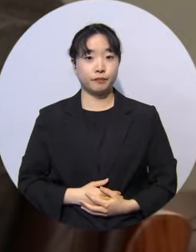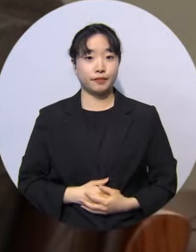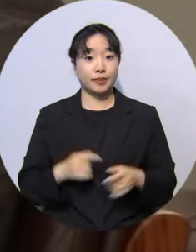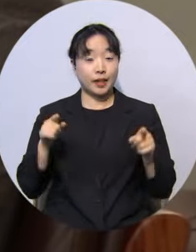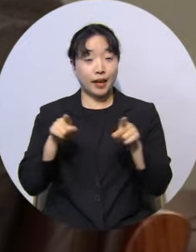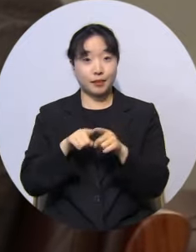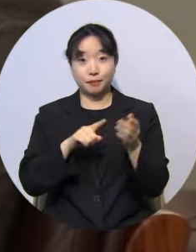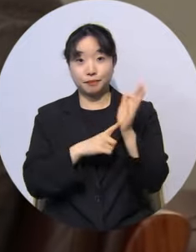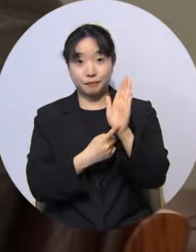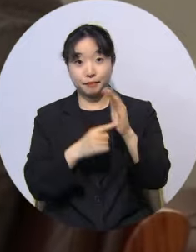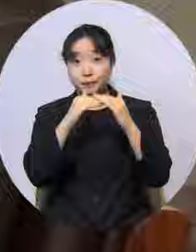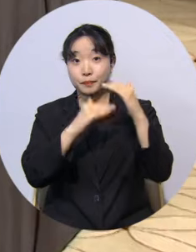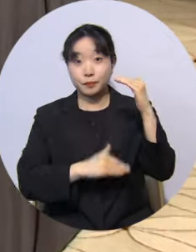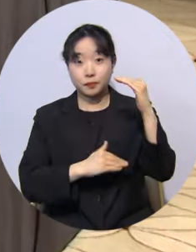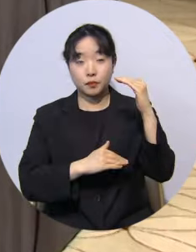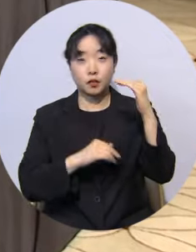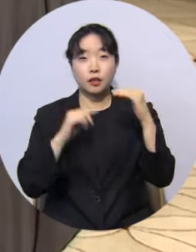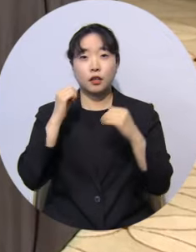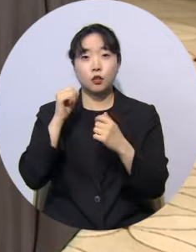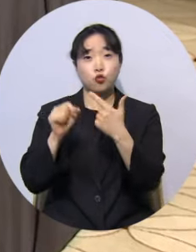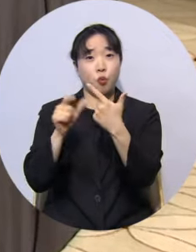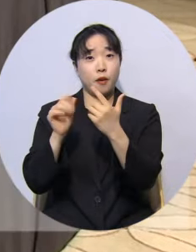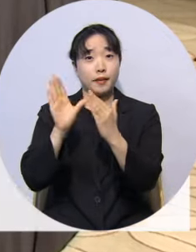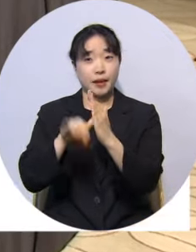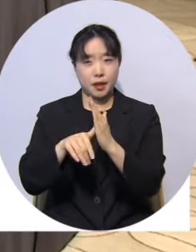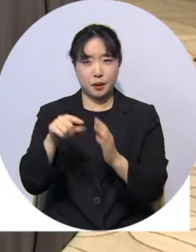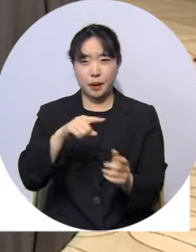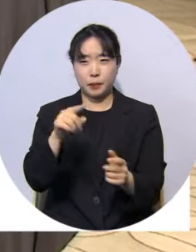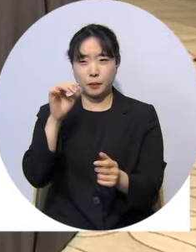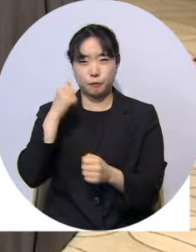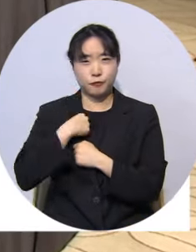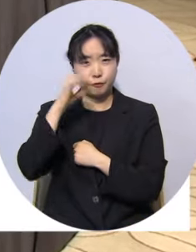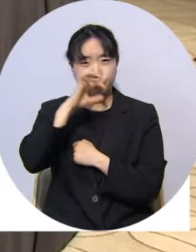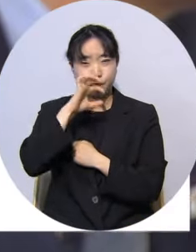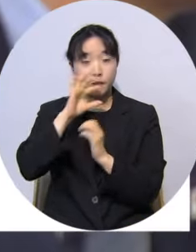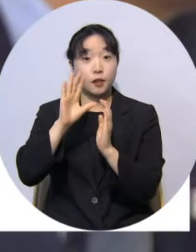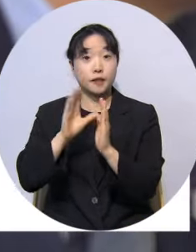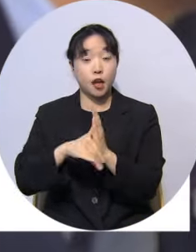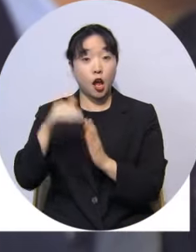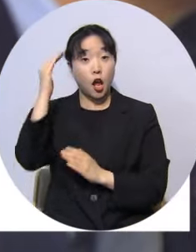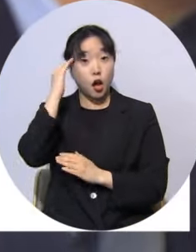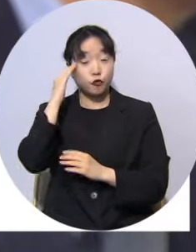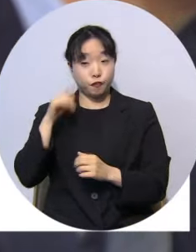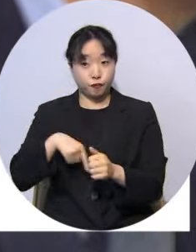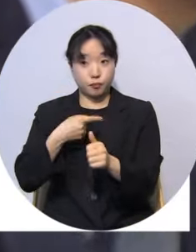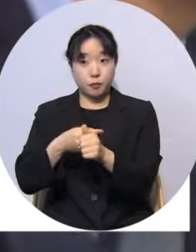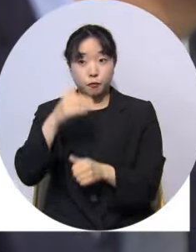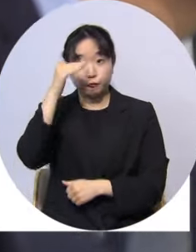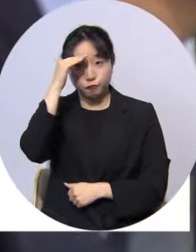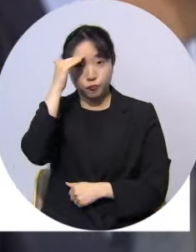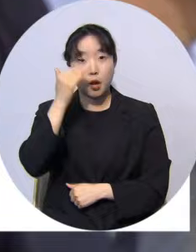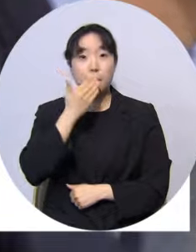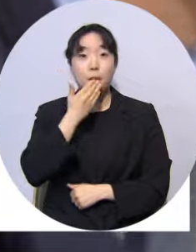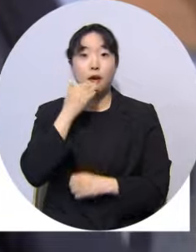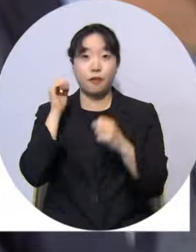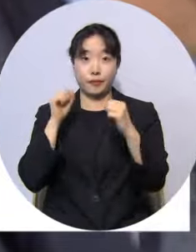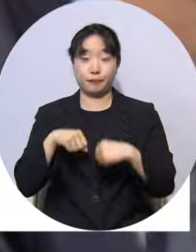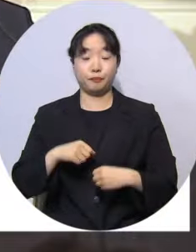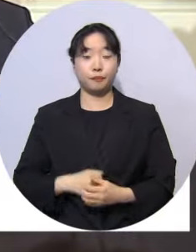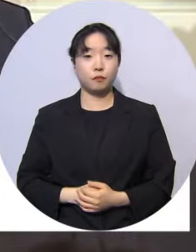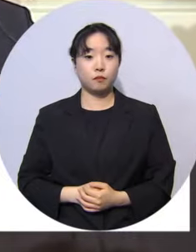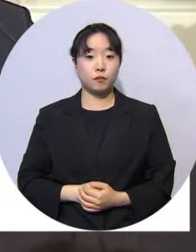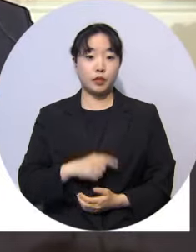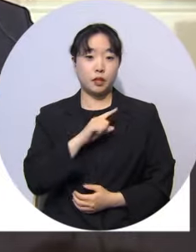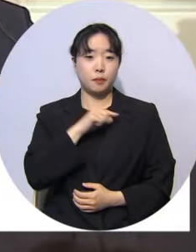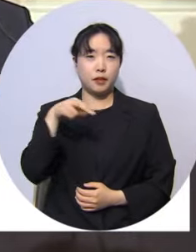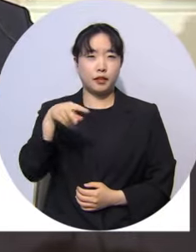공동성명에는 다음 달 열리는 서던 제커루 훈련에 한국이 옵저버로 참여하는 것을 환영한다는 내용도 담겼습니다. 서던 제커루